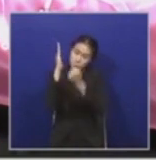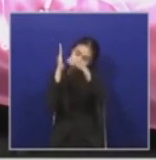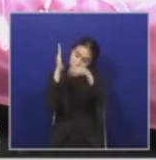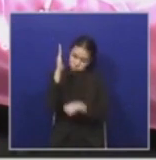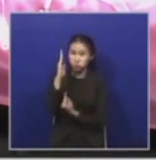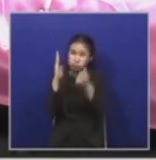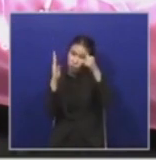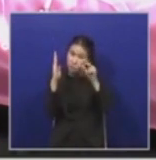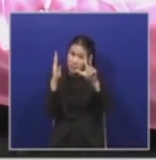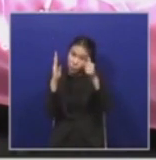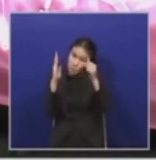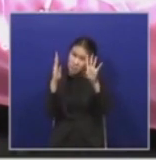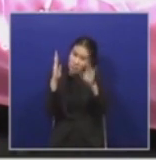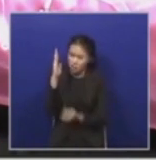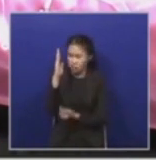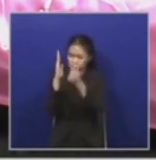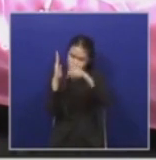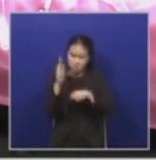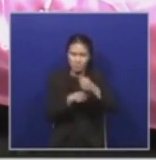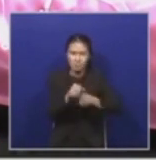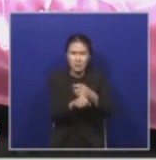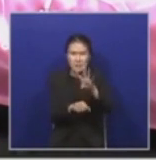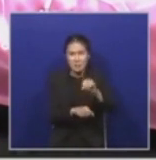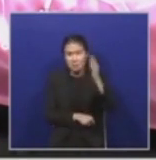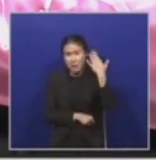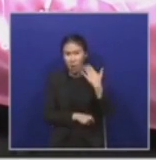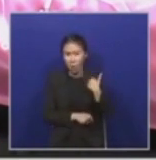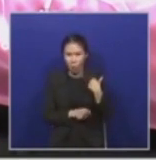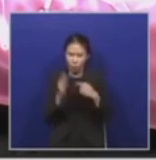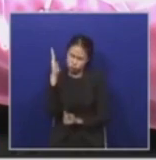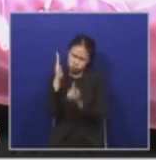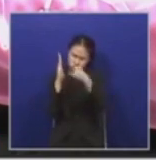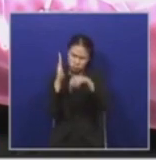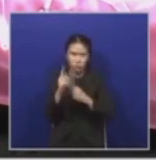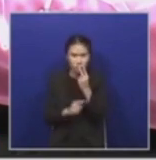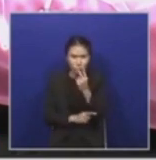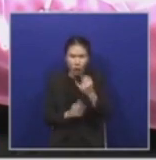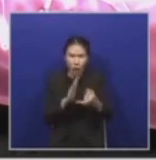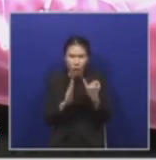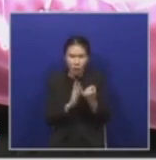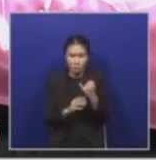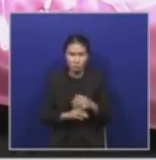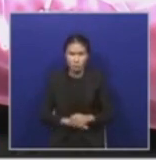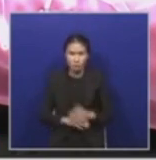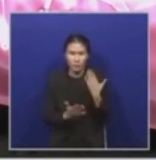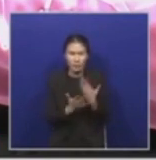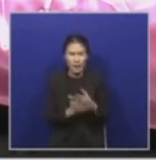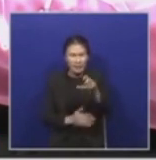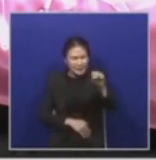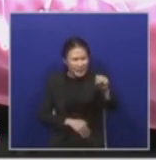าจะเงินเดือนถึงข้าราชการในภาคใต้เหมือนสมัย40ปีที่แล้วนะท่านประธานครับเนี่ยท่านประธานลองดูเนี่ยฮะตัดไปได้ยัง